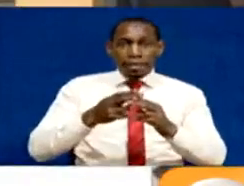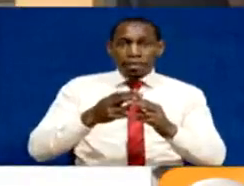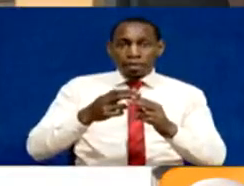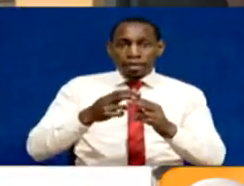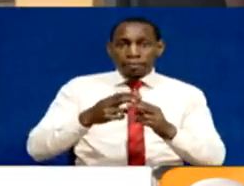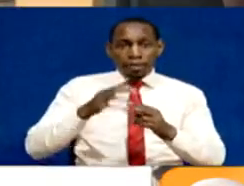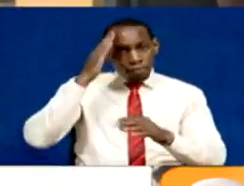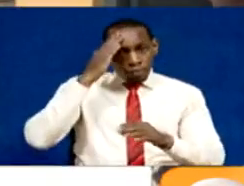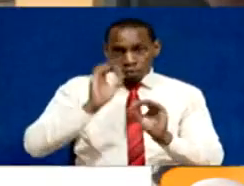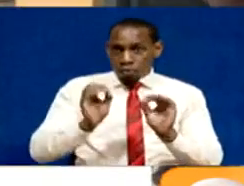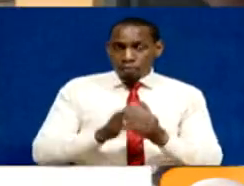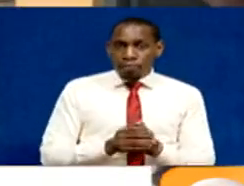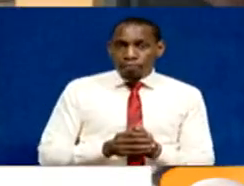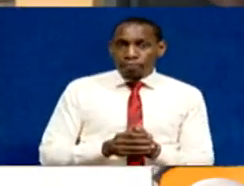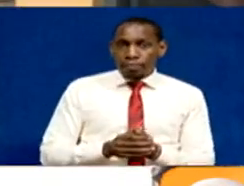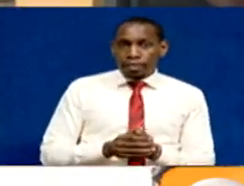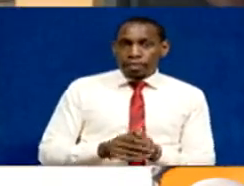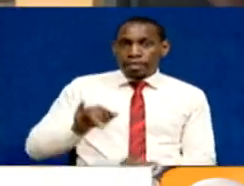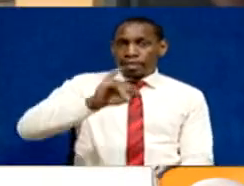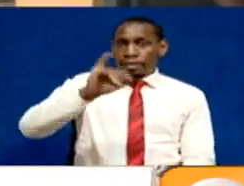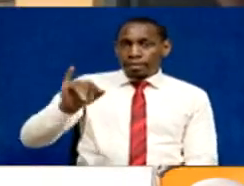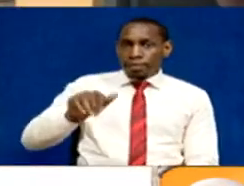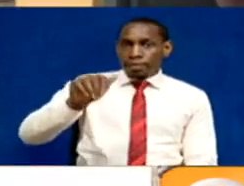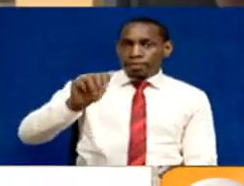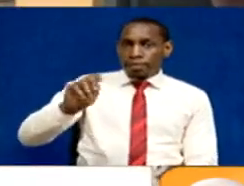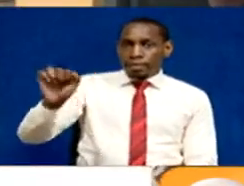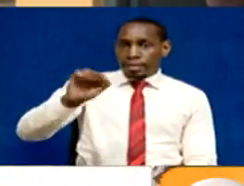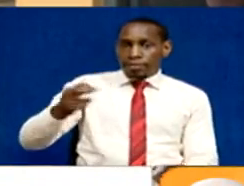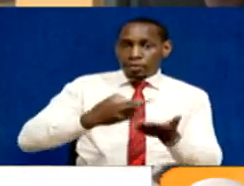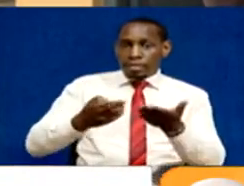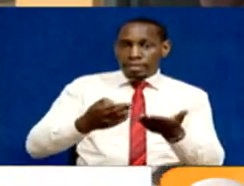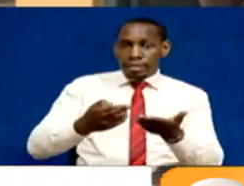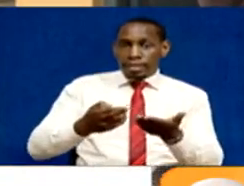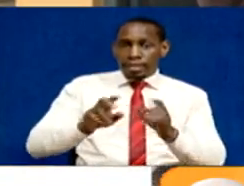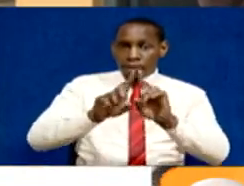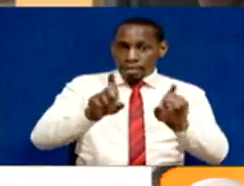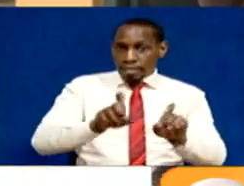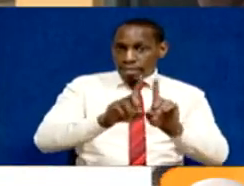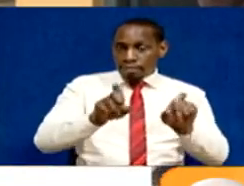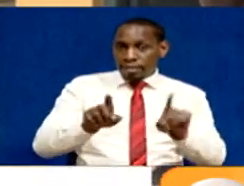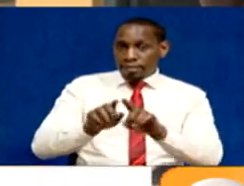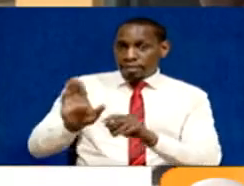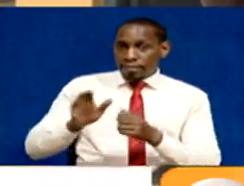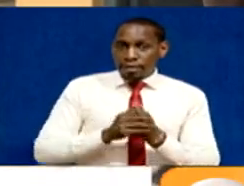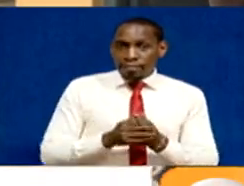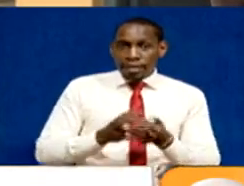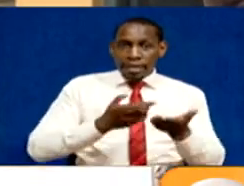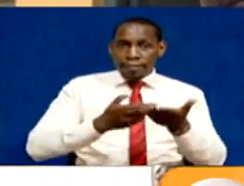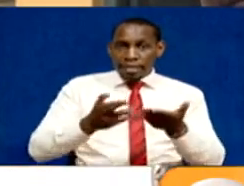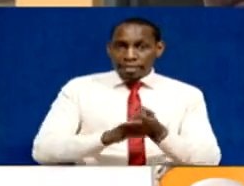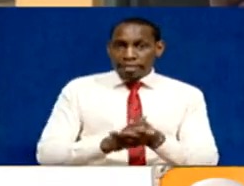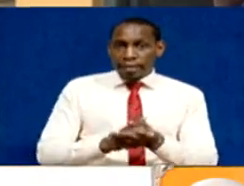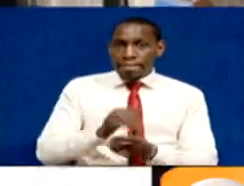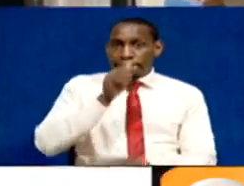aliko. Huyu Nyamwea James Martin ndio ameregister hiyo mtihani, na yeye ameregister